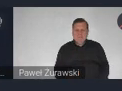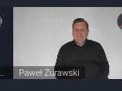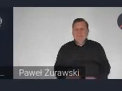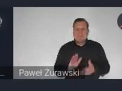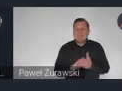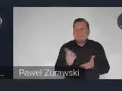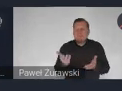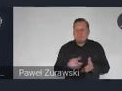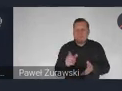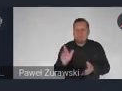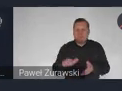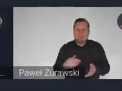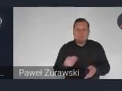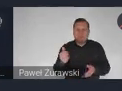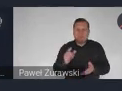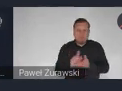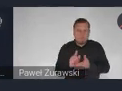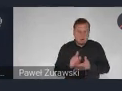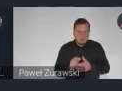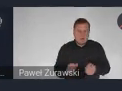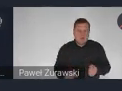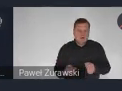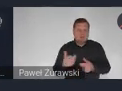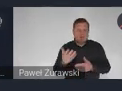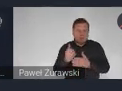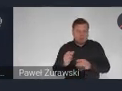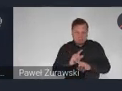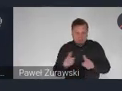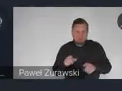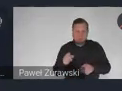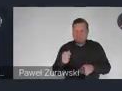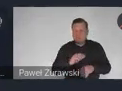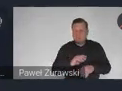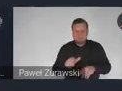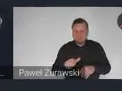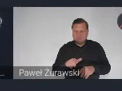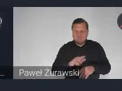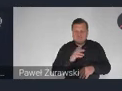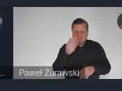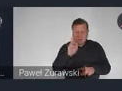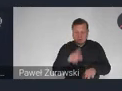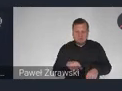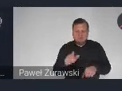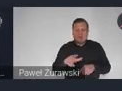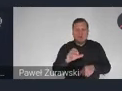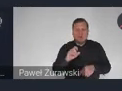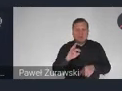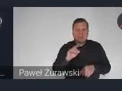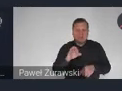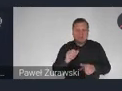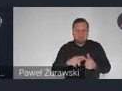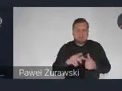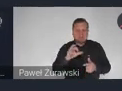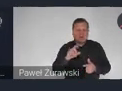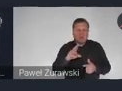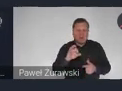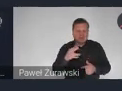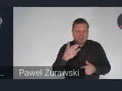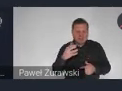podatek jeśli nie może być on odliczone nie kwalifikowany jest amortyzacja leasing